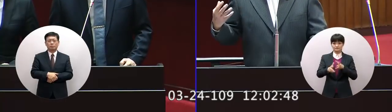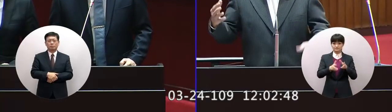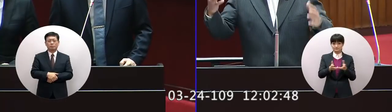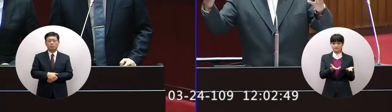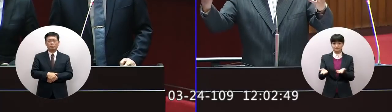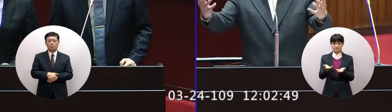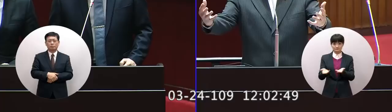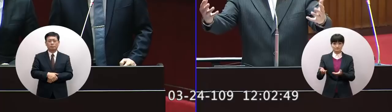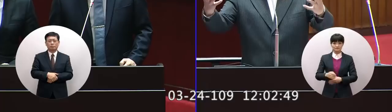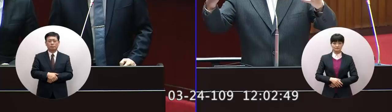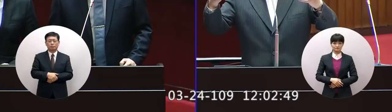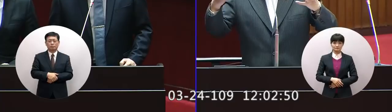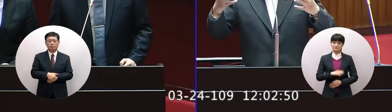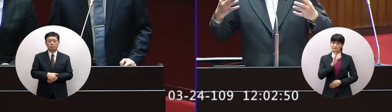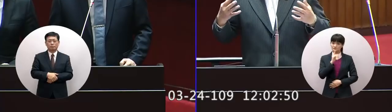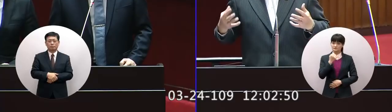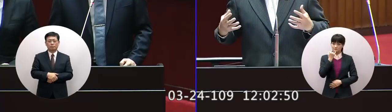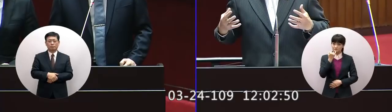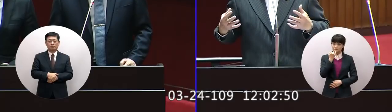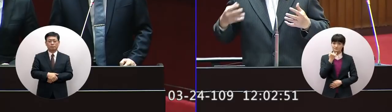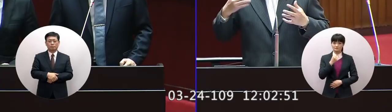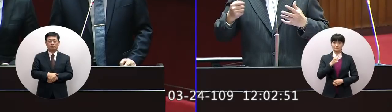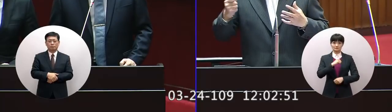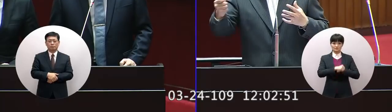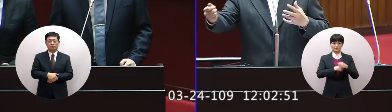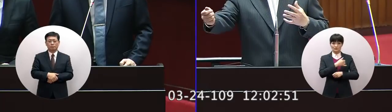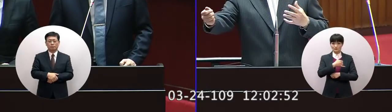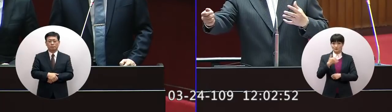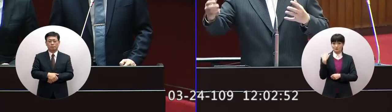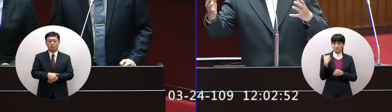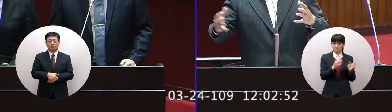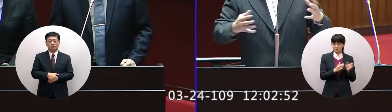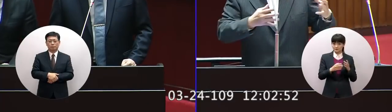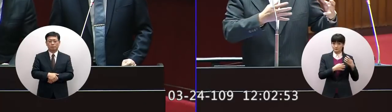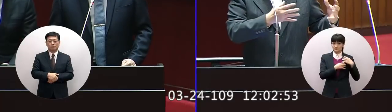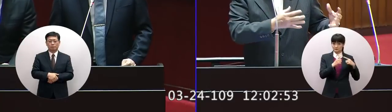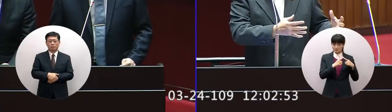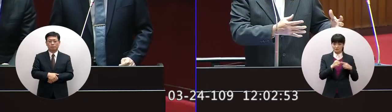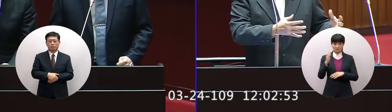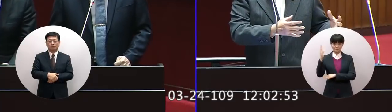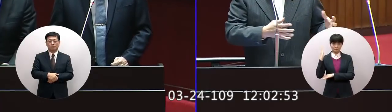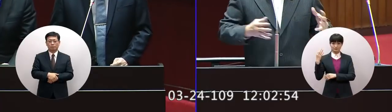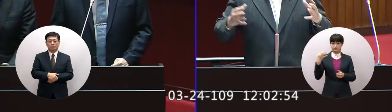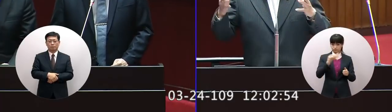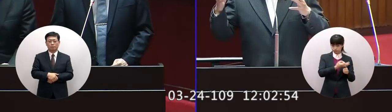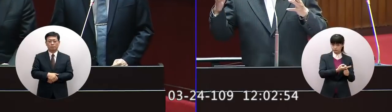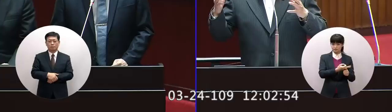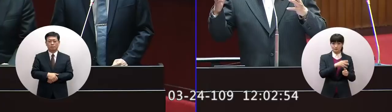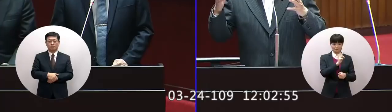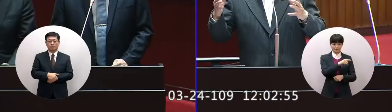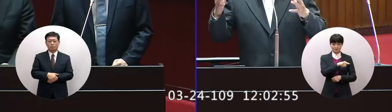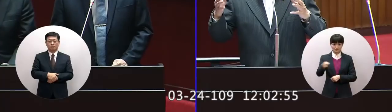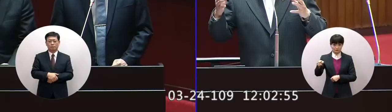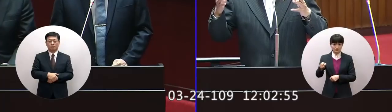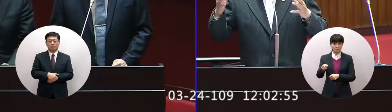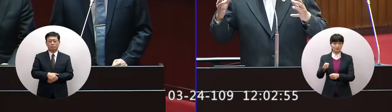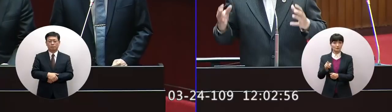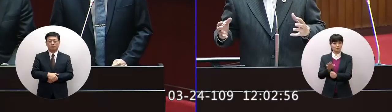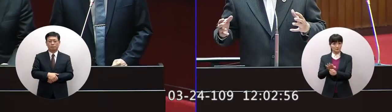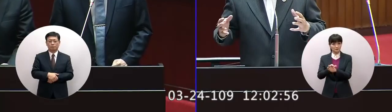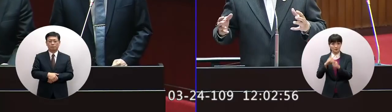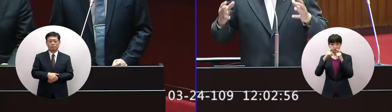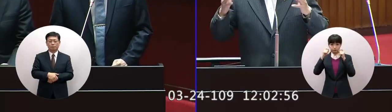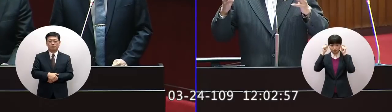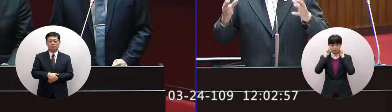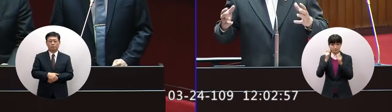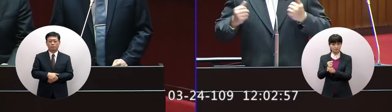就可以考虑用动员后备军人，国家支付他薪水，他来支援这个事，而不是用现在后备指挥